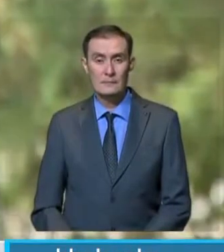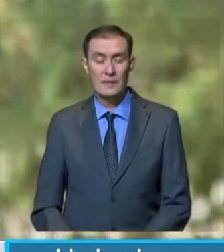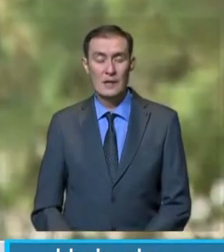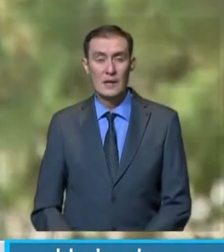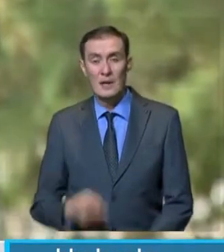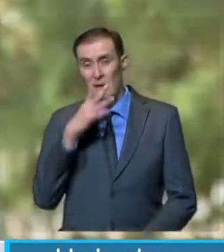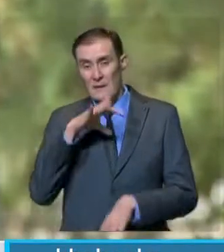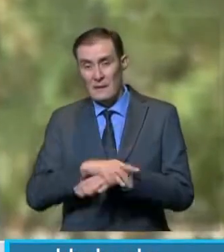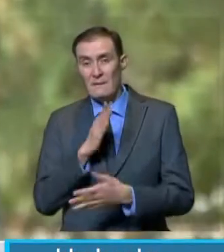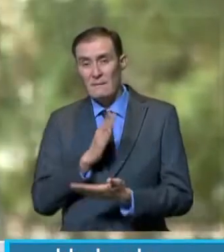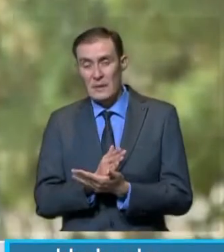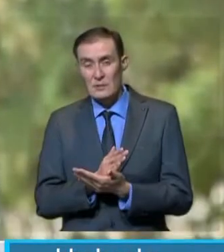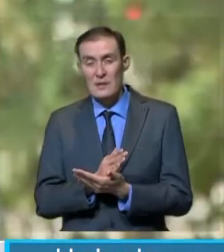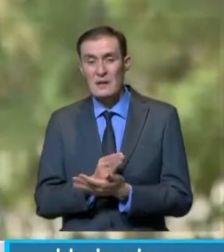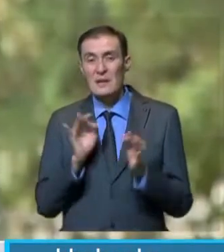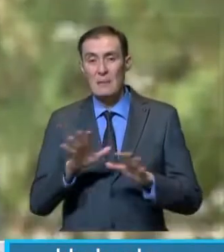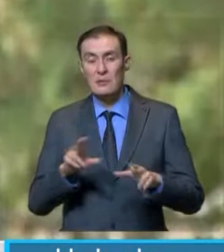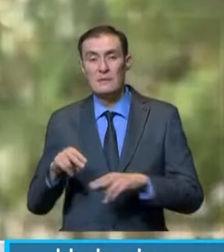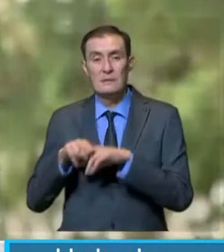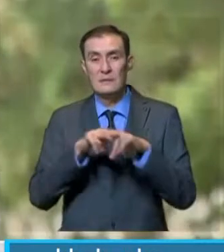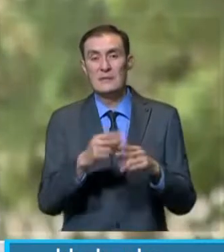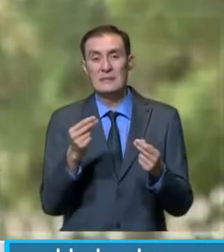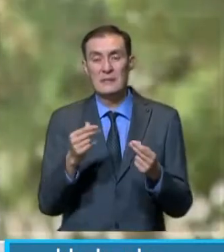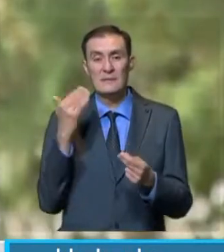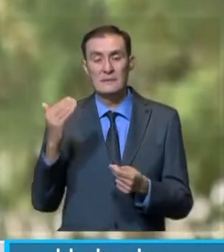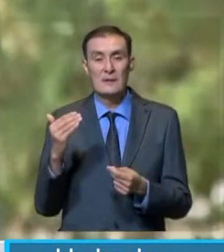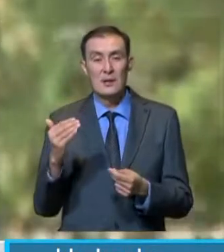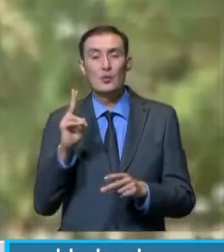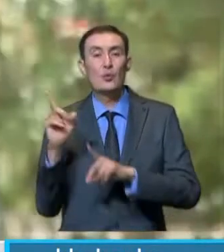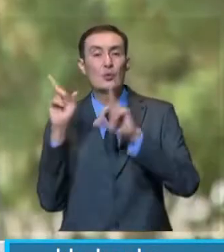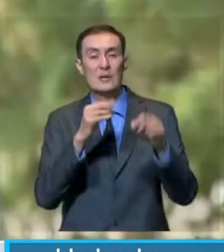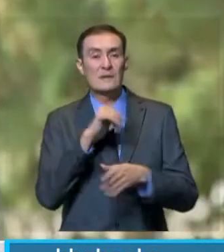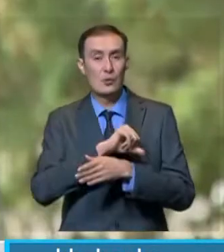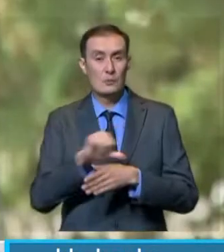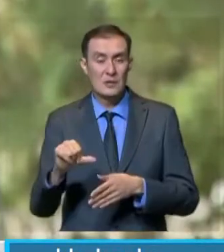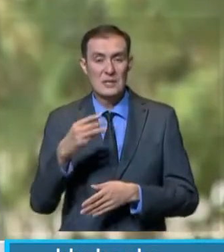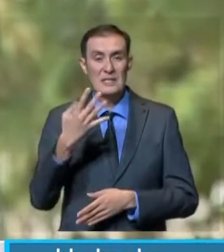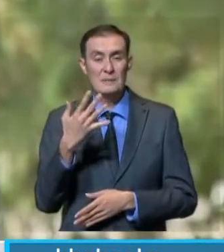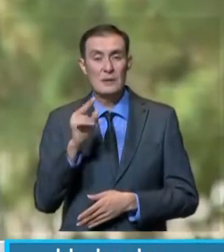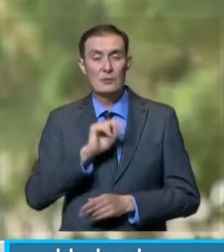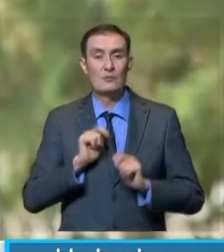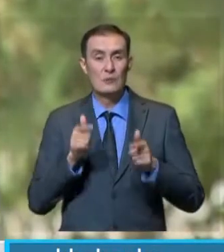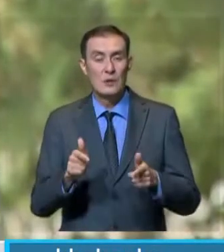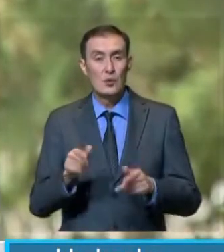Установлены факты необоснованного перечисления средств обучающимся, выехавшим за рубеж. 35 фактов трудоустройства